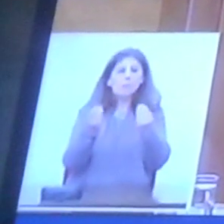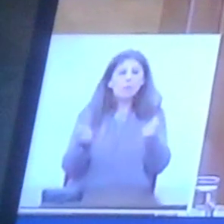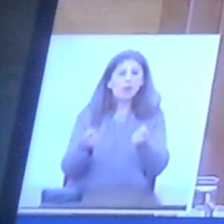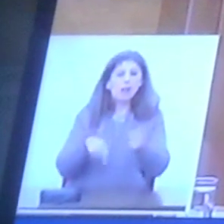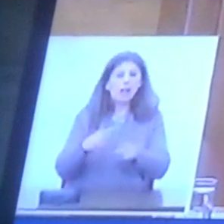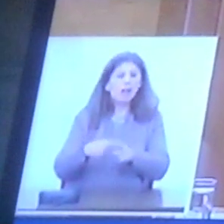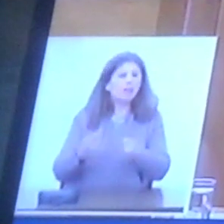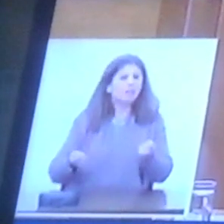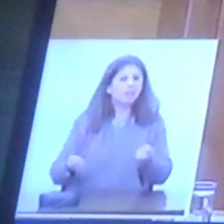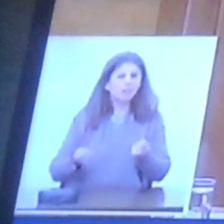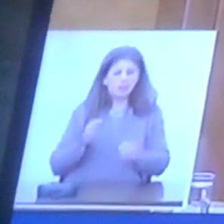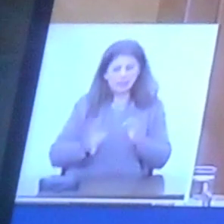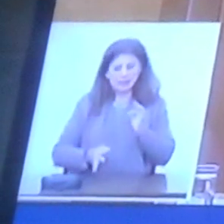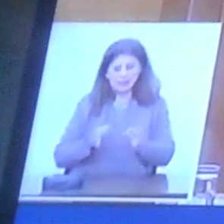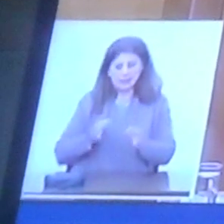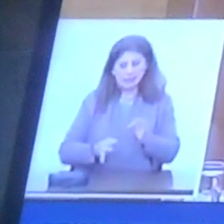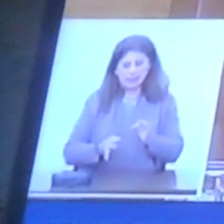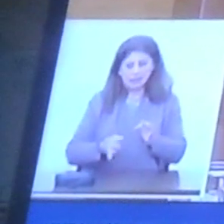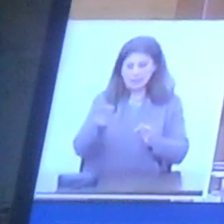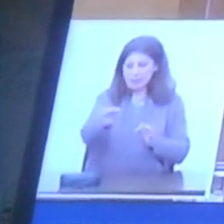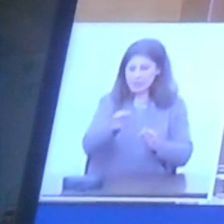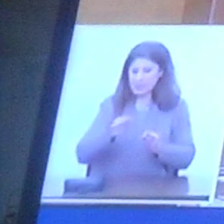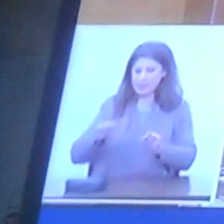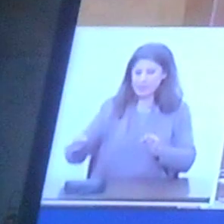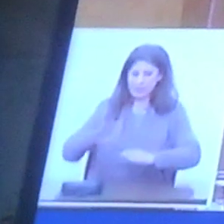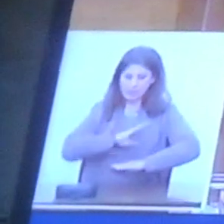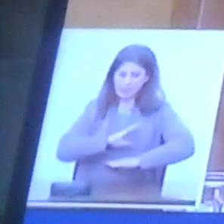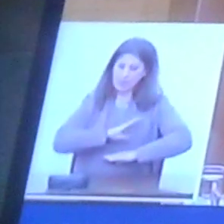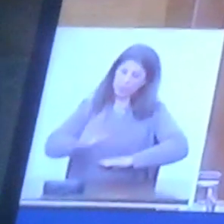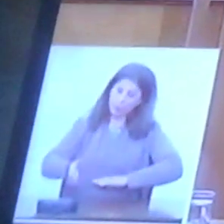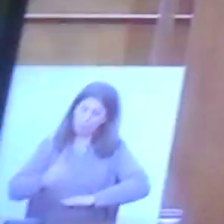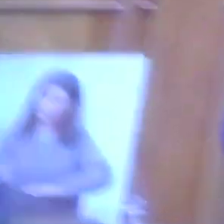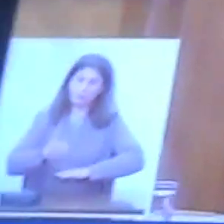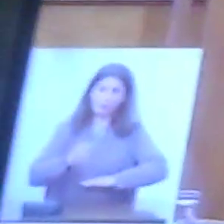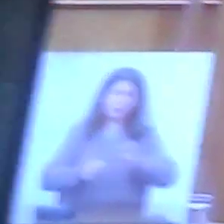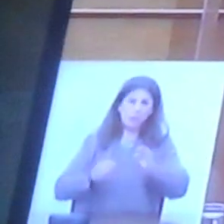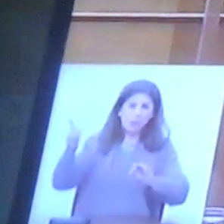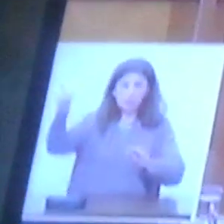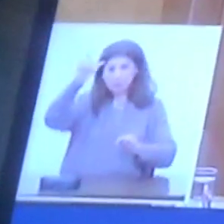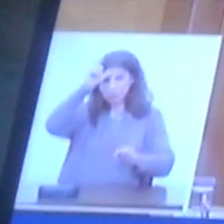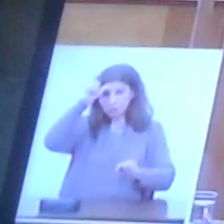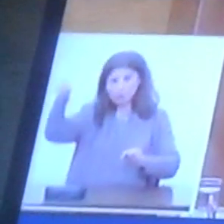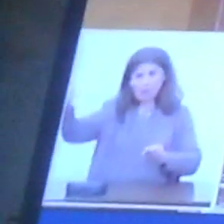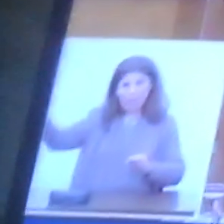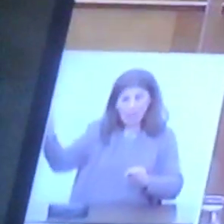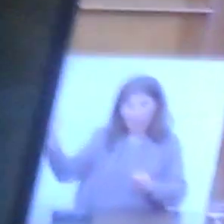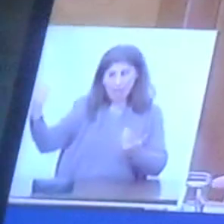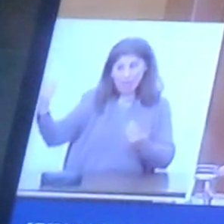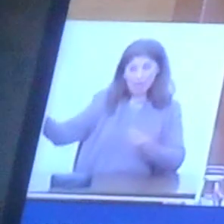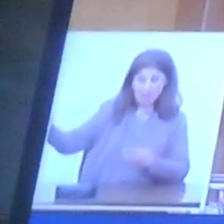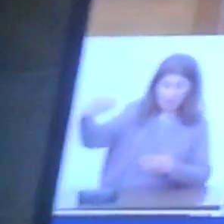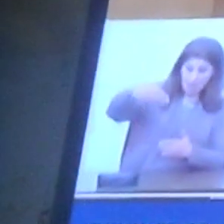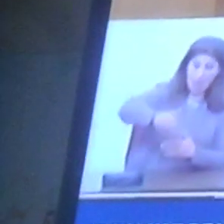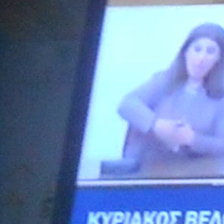κάνει, συζητάει αποστρατικοποίηση των νησιών. Ζητάει δηλαδή από την Τουρκία. Έλα, εδώ είμαστε ελεύθεροι, ανοίξτε το και